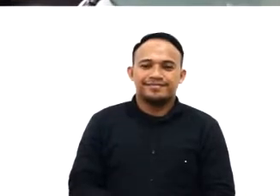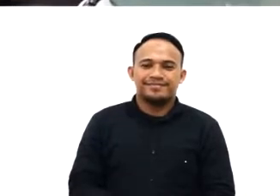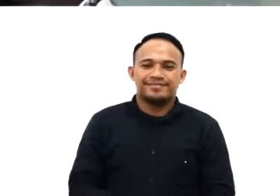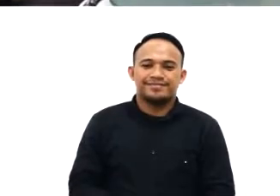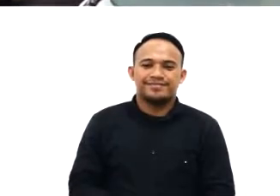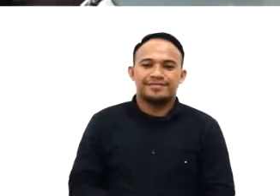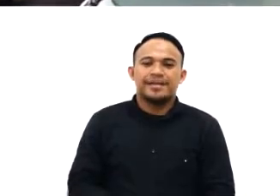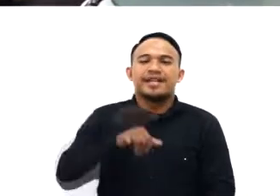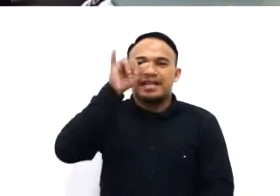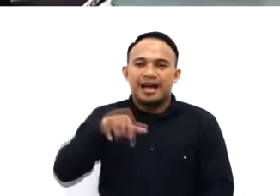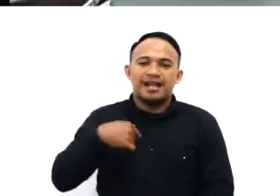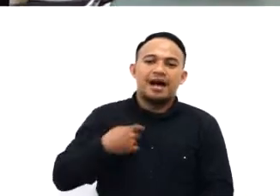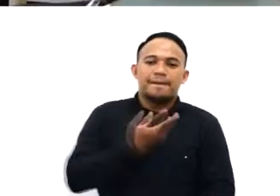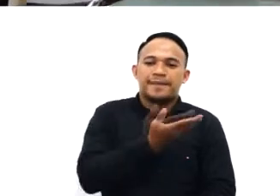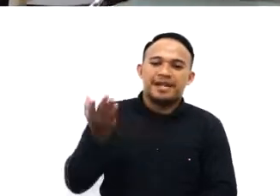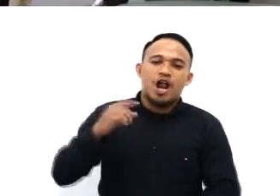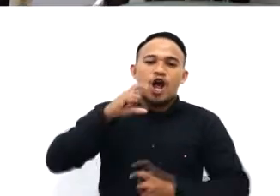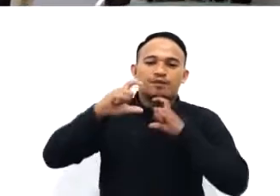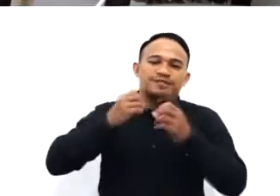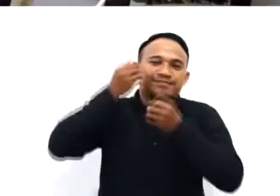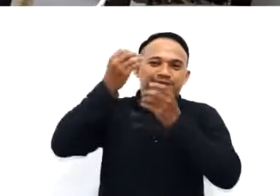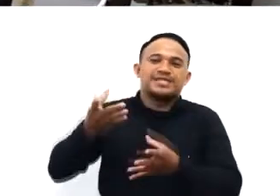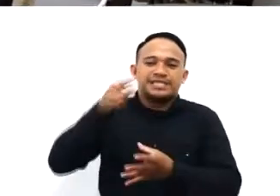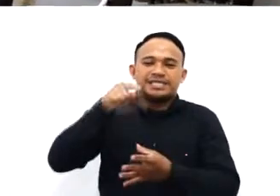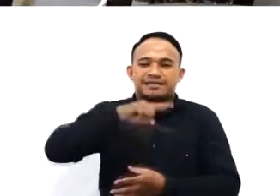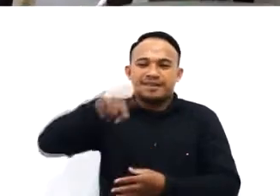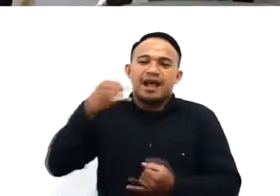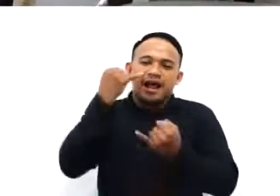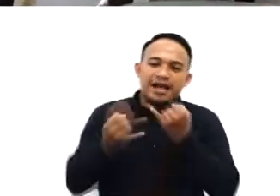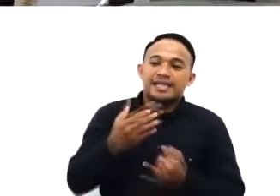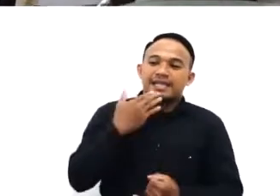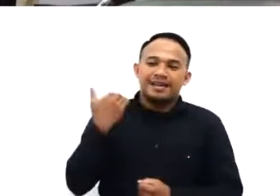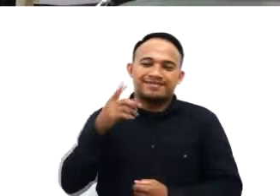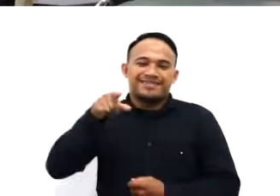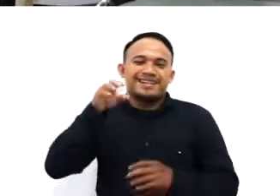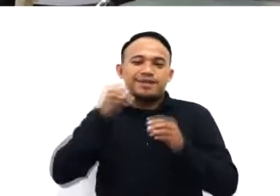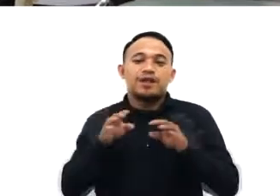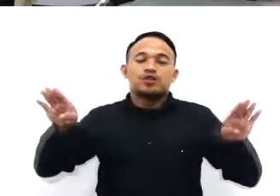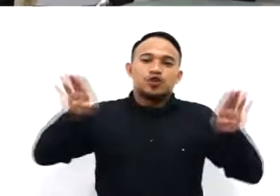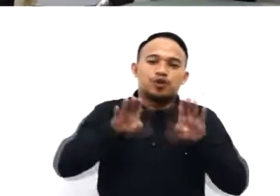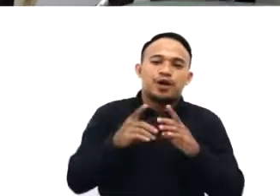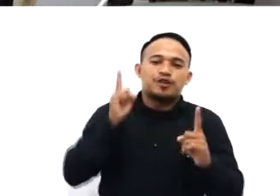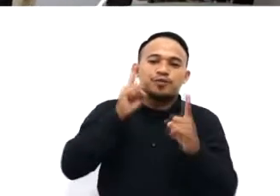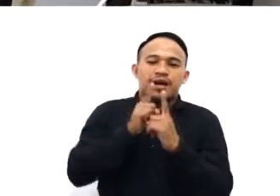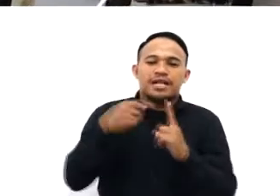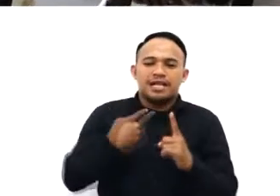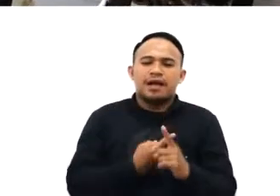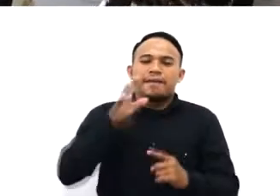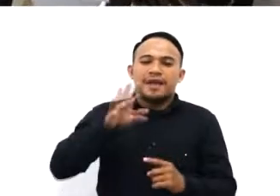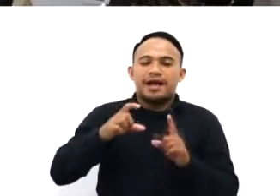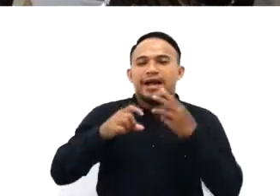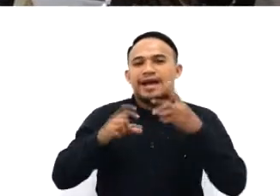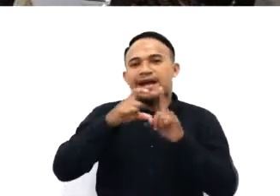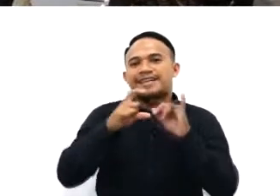kita pada edisi kali ini. Semoga informasi yang telah kami sajikan dapat bermanfaat bagi Anda